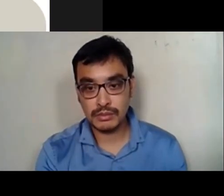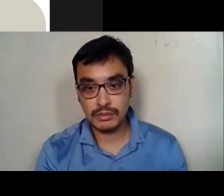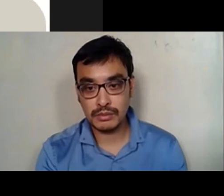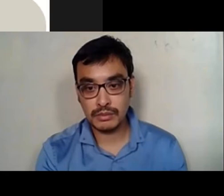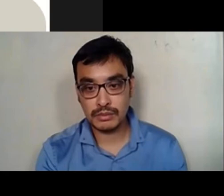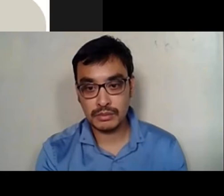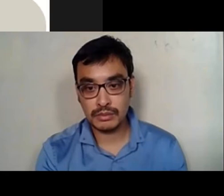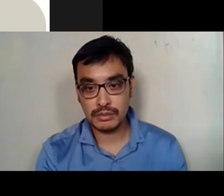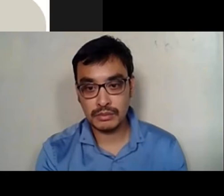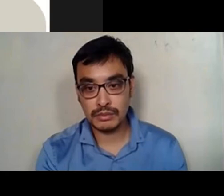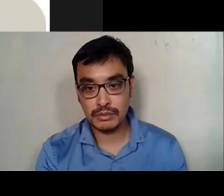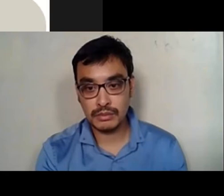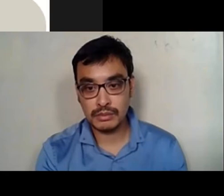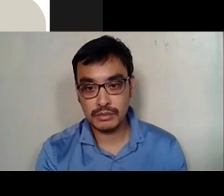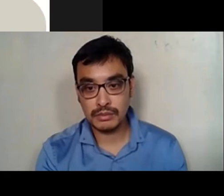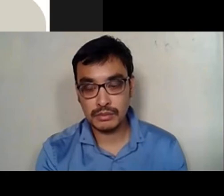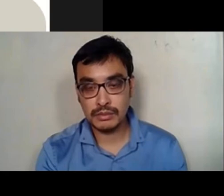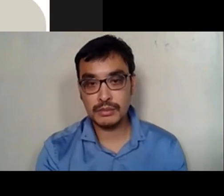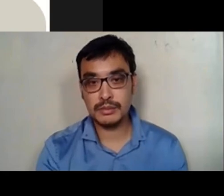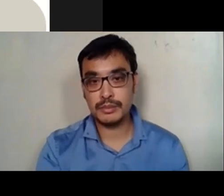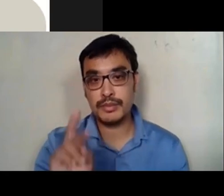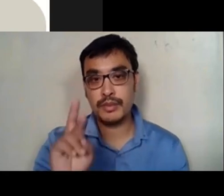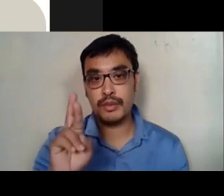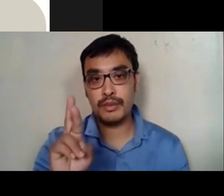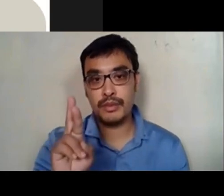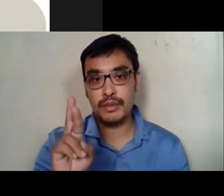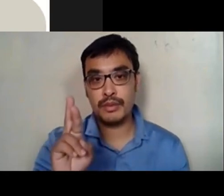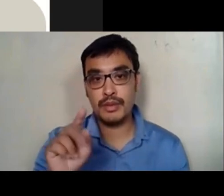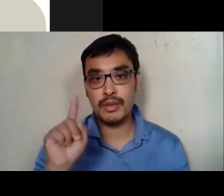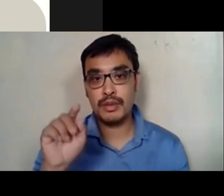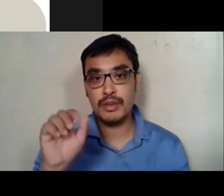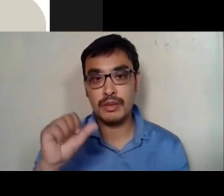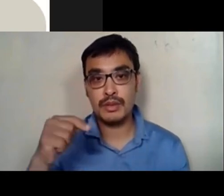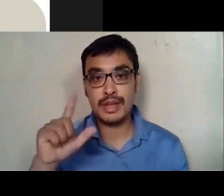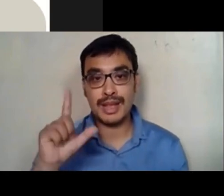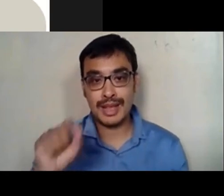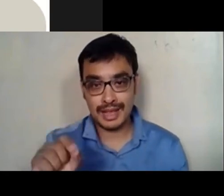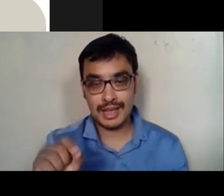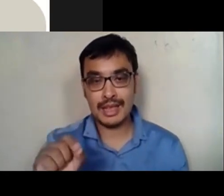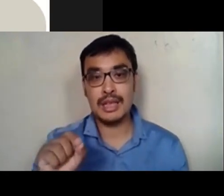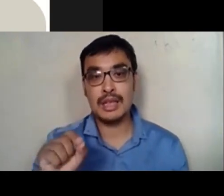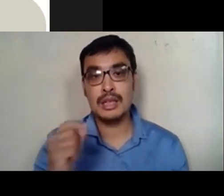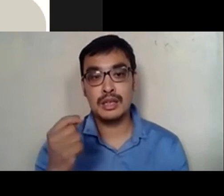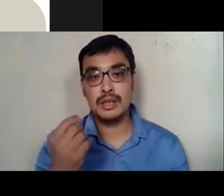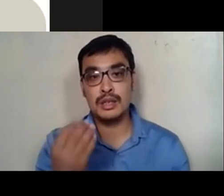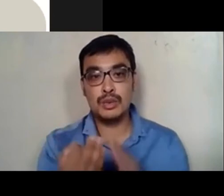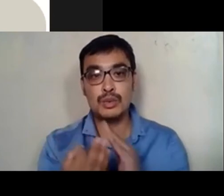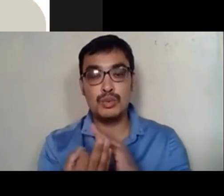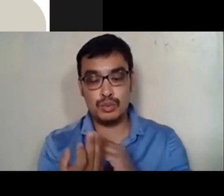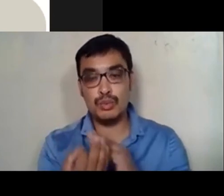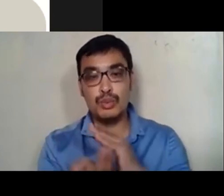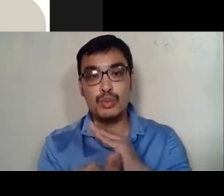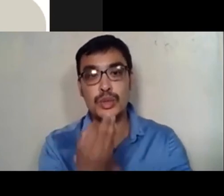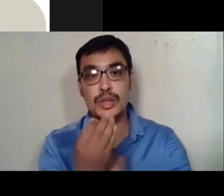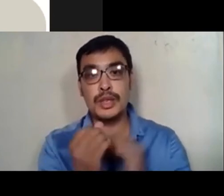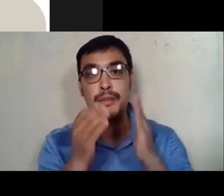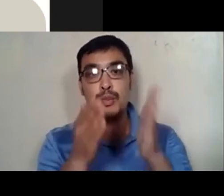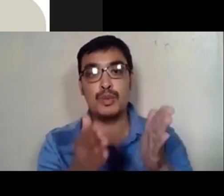रञ्जनाजी, तपाईँले उदयपुरबाटै गर्नुभयो हुन्छ, दुईजनामा दुईजनै बोल्न चाहनुहुन्छ अथवा एकजनाले